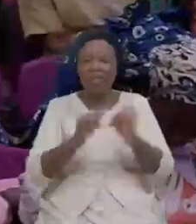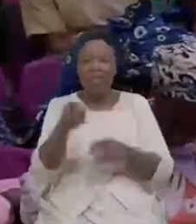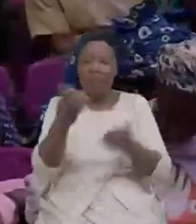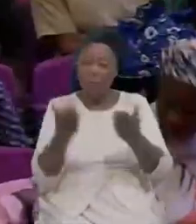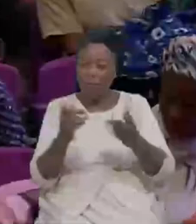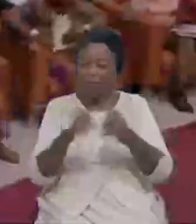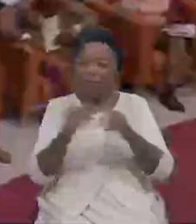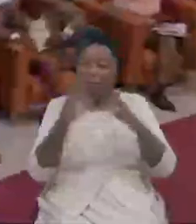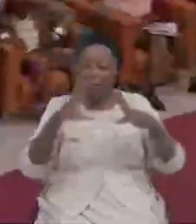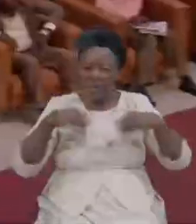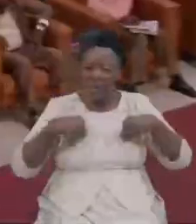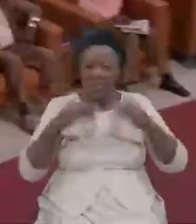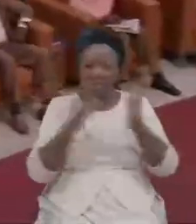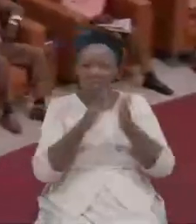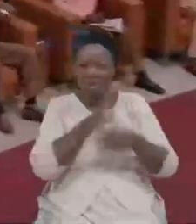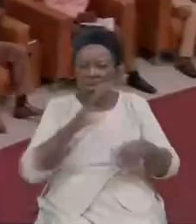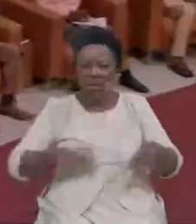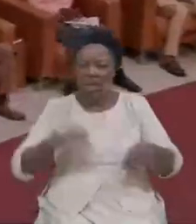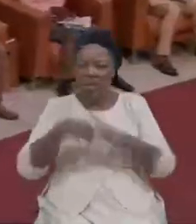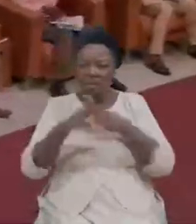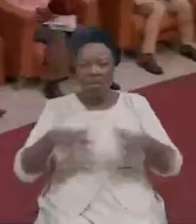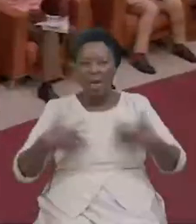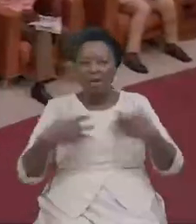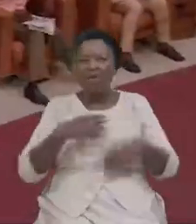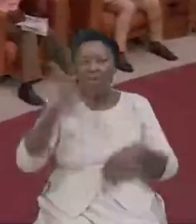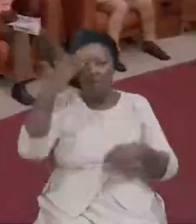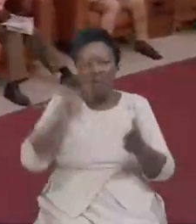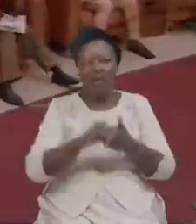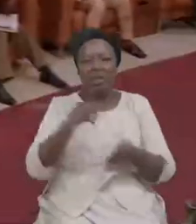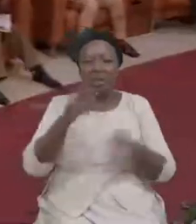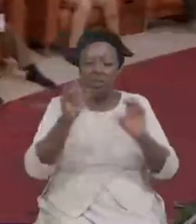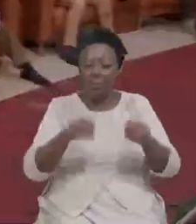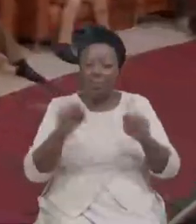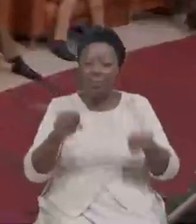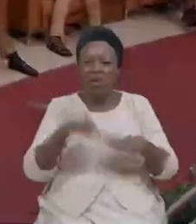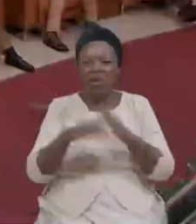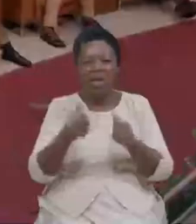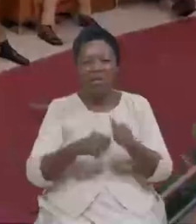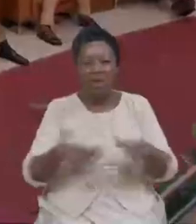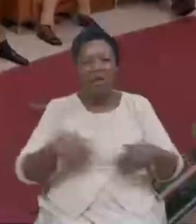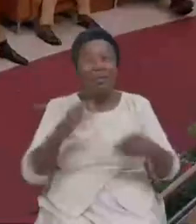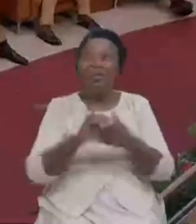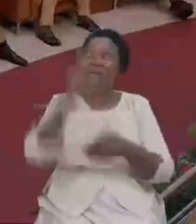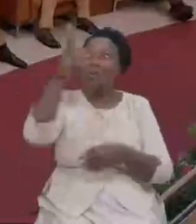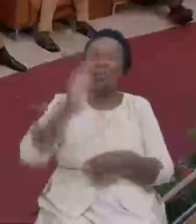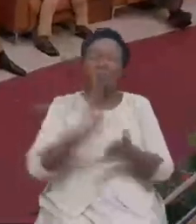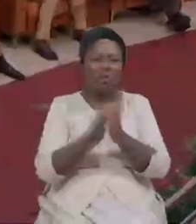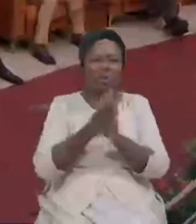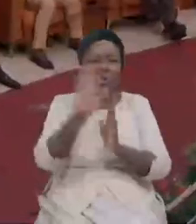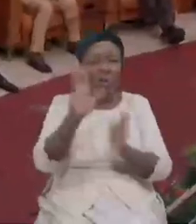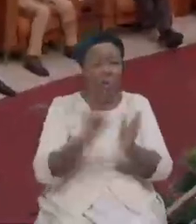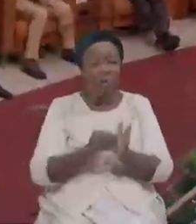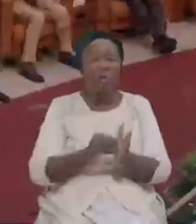les impossibilités dans nos vies pour qu'il devienne ton Père, pour qu'il devienne ton Dieu, pour qu'il devienne ton